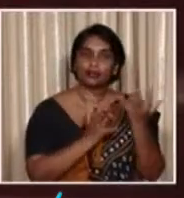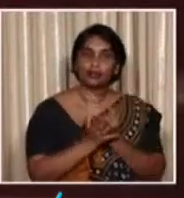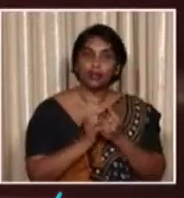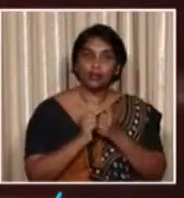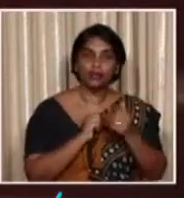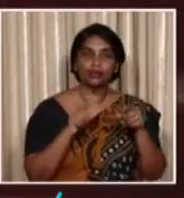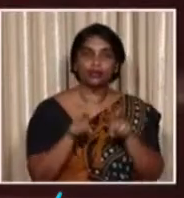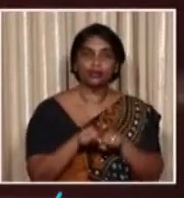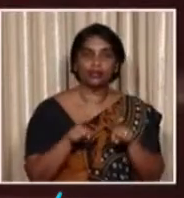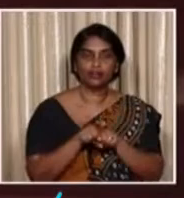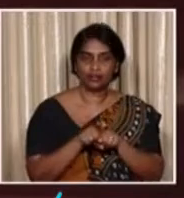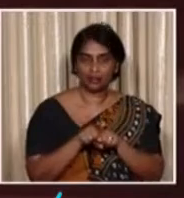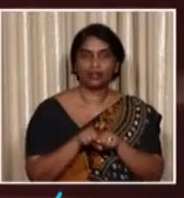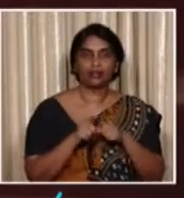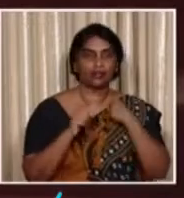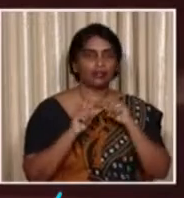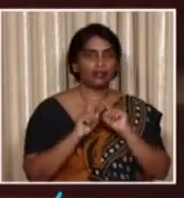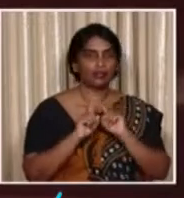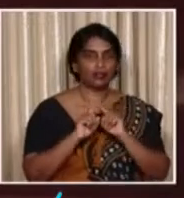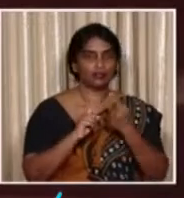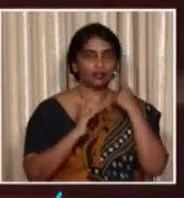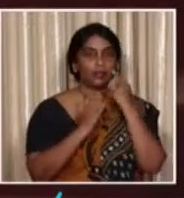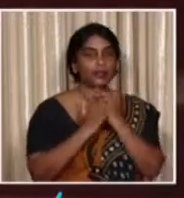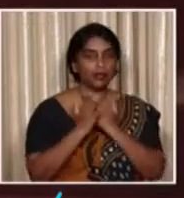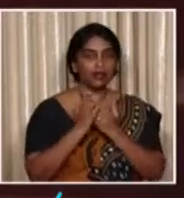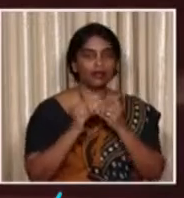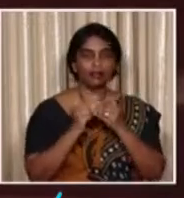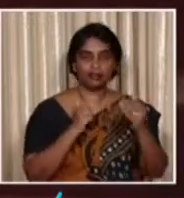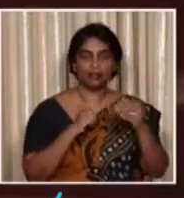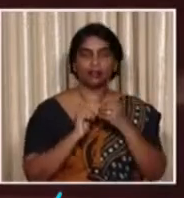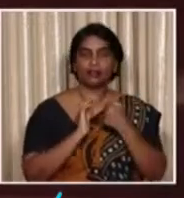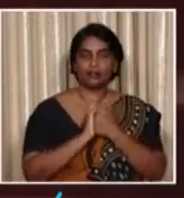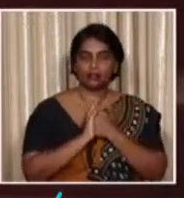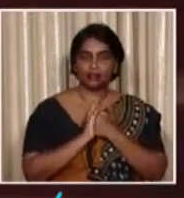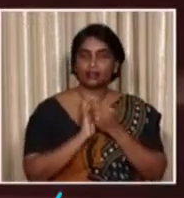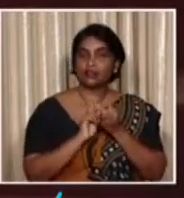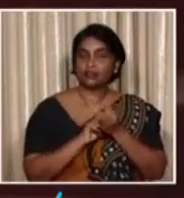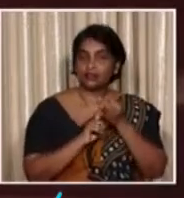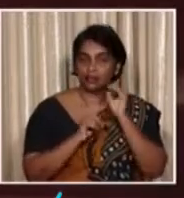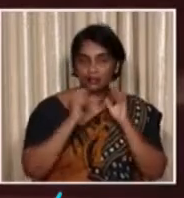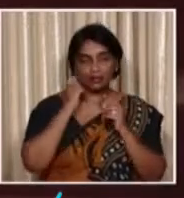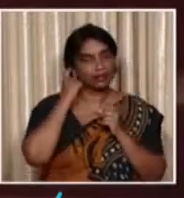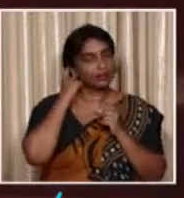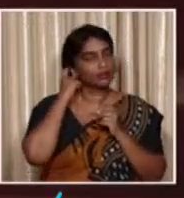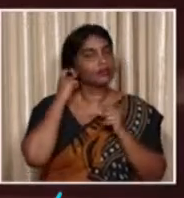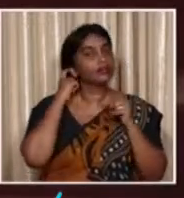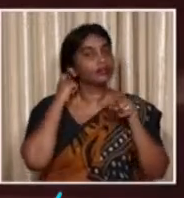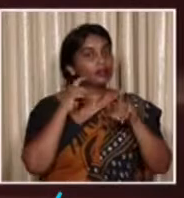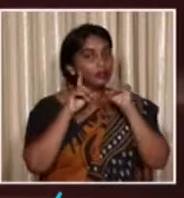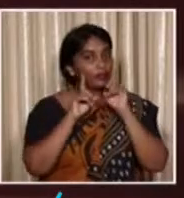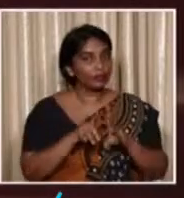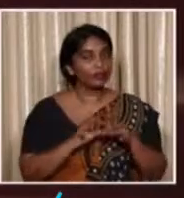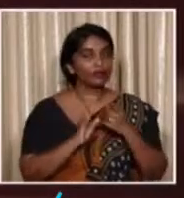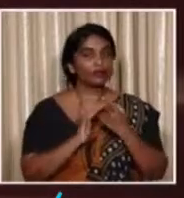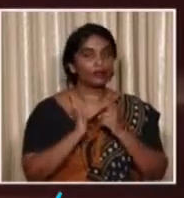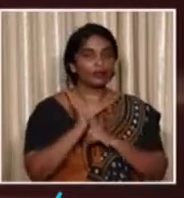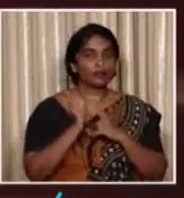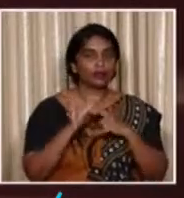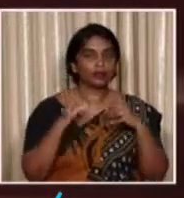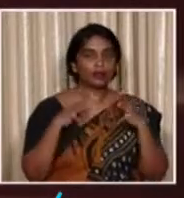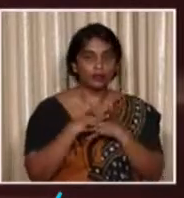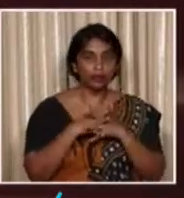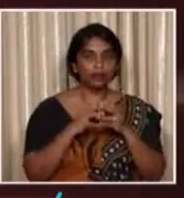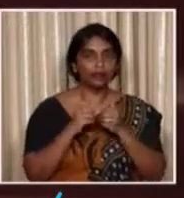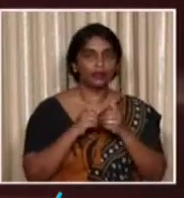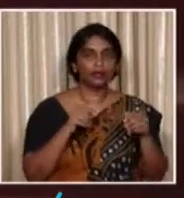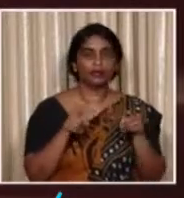Klabinova. Anitkarne Tamegaru Sabapati Tumani Matukara Pukaranyak may niti chavarun Toragani may